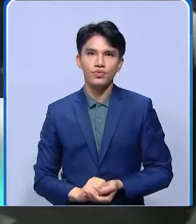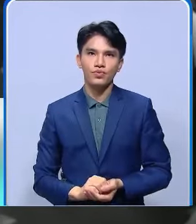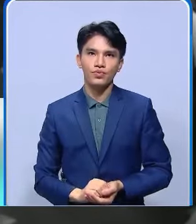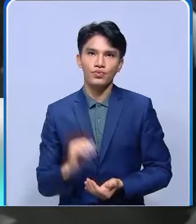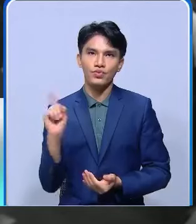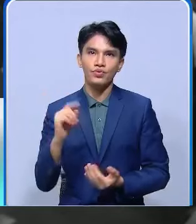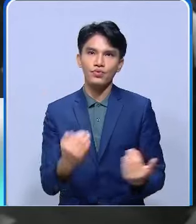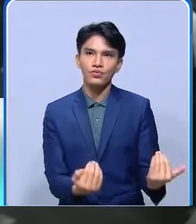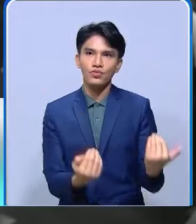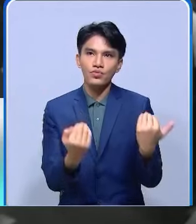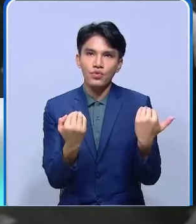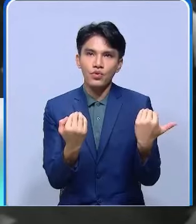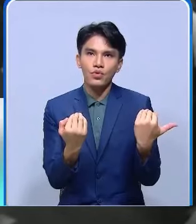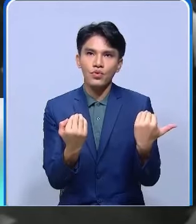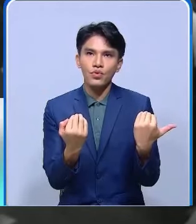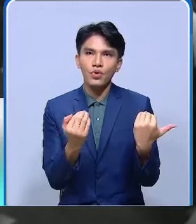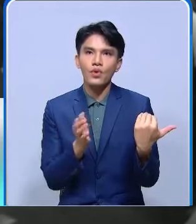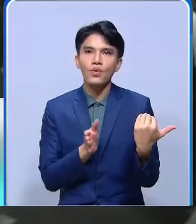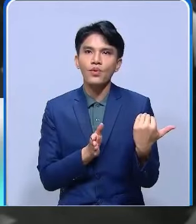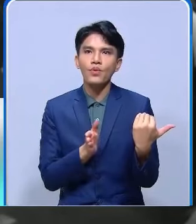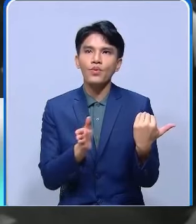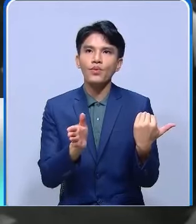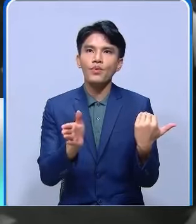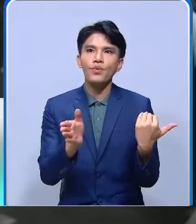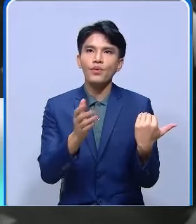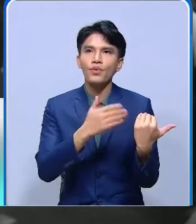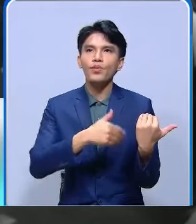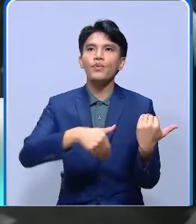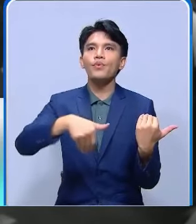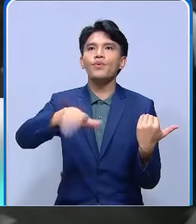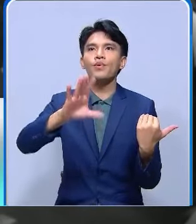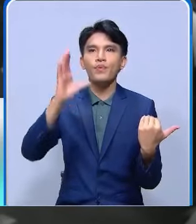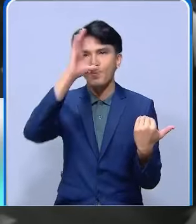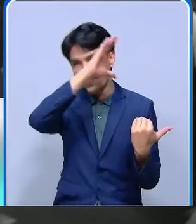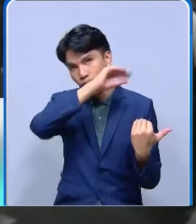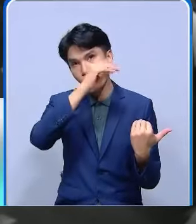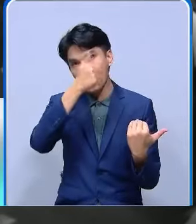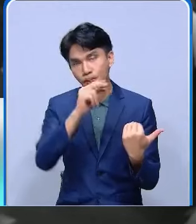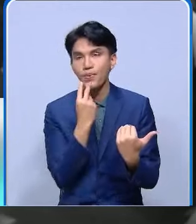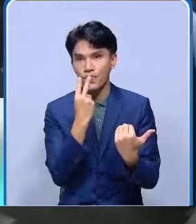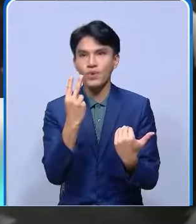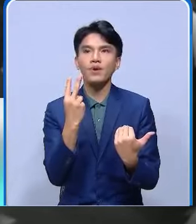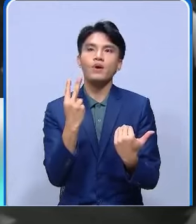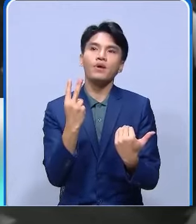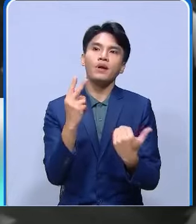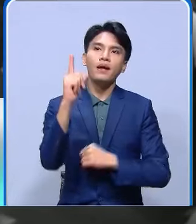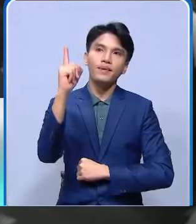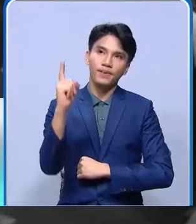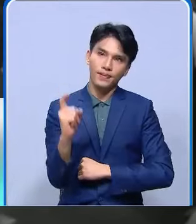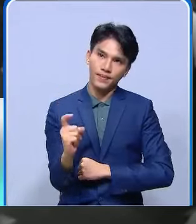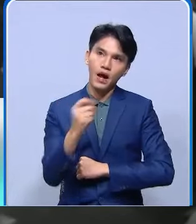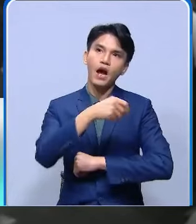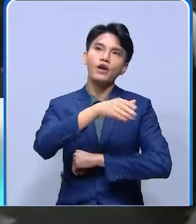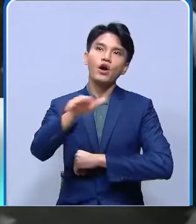ร้ายอุ้มขึ้นรถจักรยานยนต์ออกจากมหาวิทยาลัยเชียงใหม่ในช่วงค่ำแล้วไปพบว่าพี่เตี้ยเนี่ยไปตายอยู่นอก